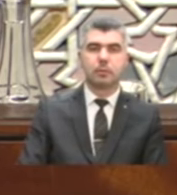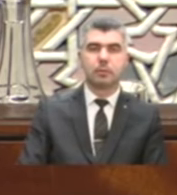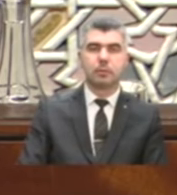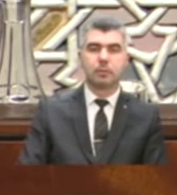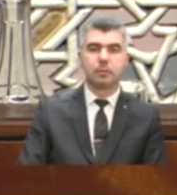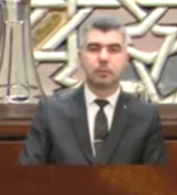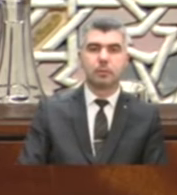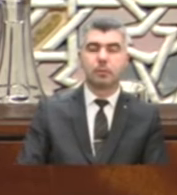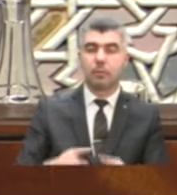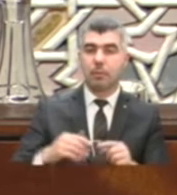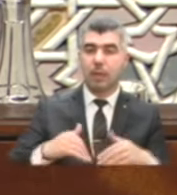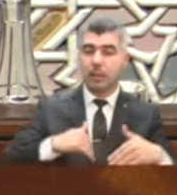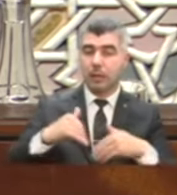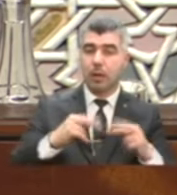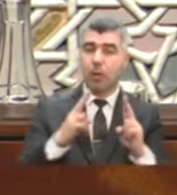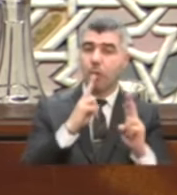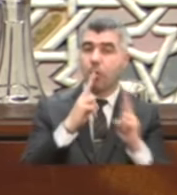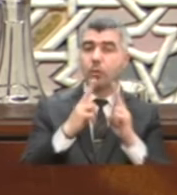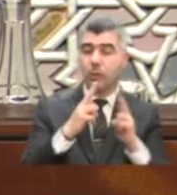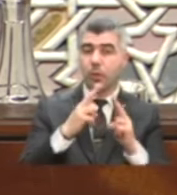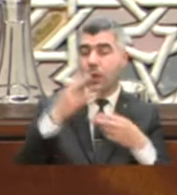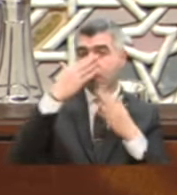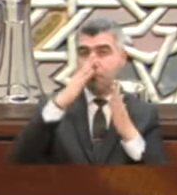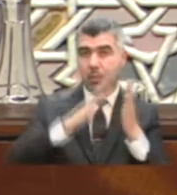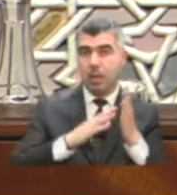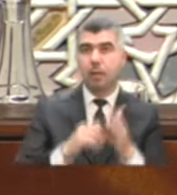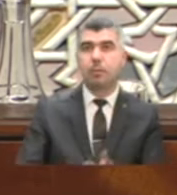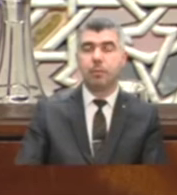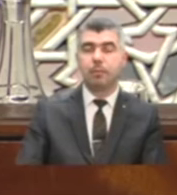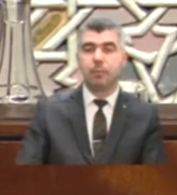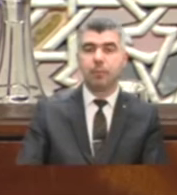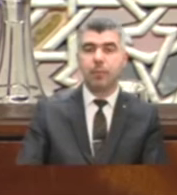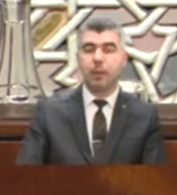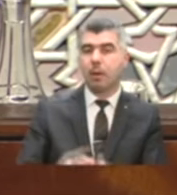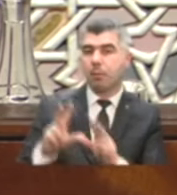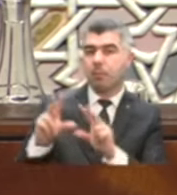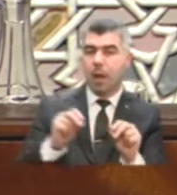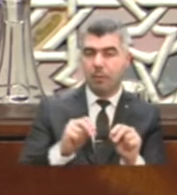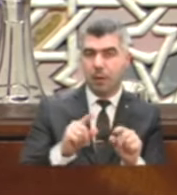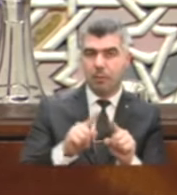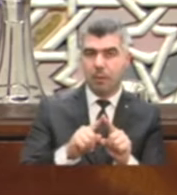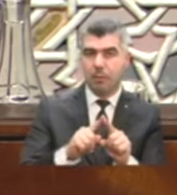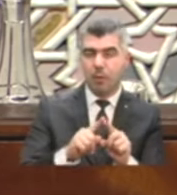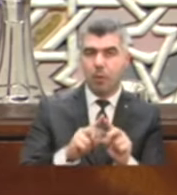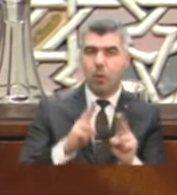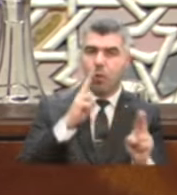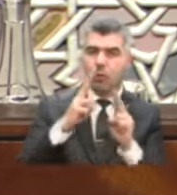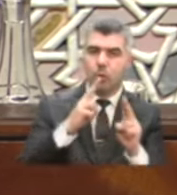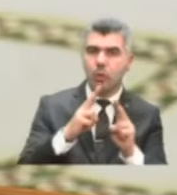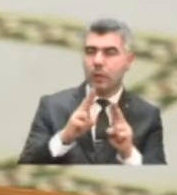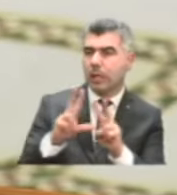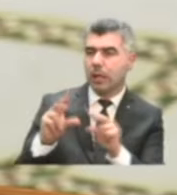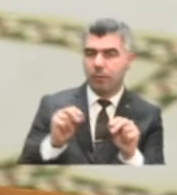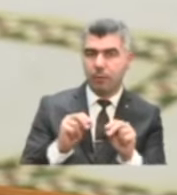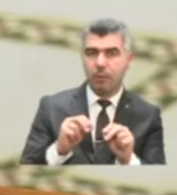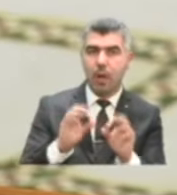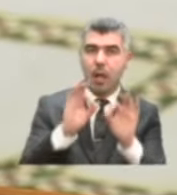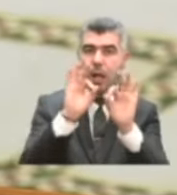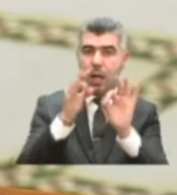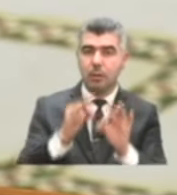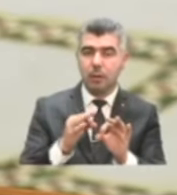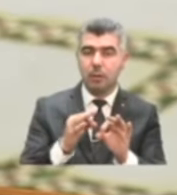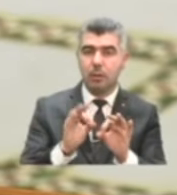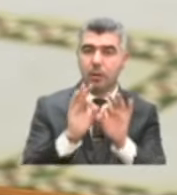البنية التحتية ديال الطرق السيارة في المغرب مثل البنية التحتية ديال جميع الطرق السيارة، العدد اللي تكلمت عليه ما